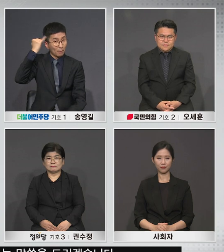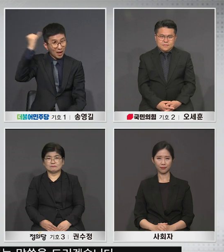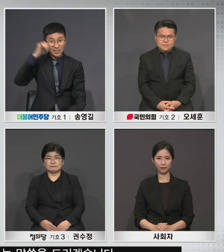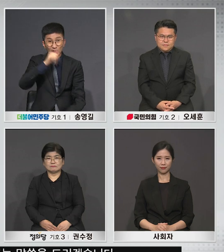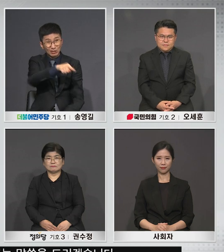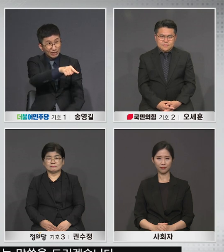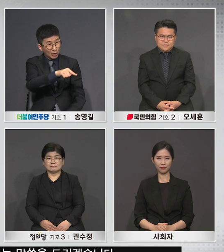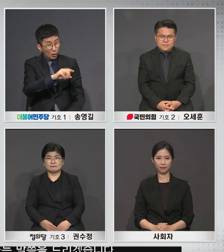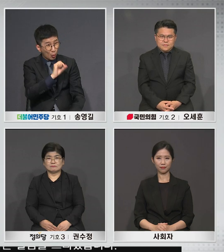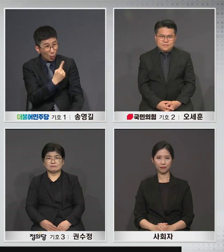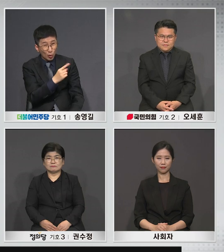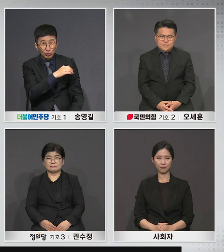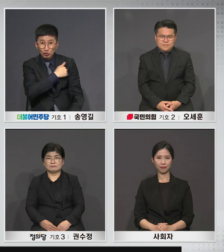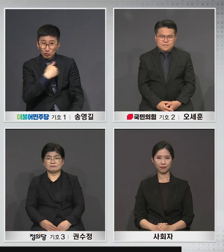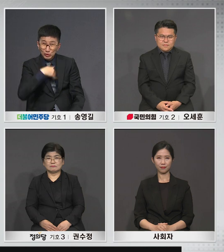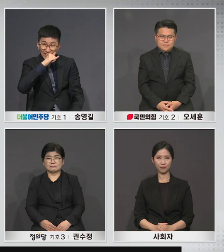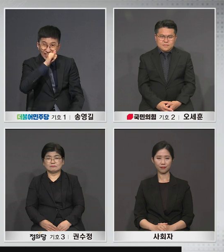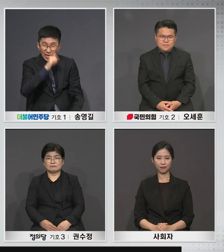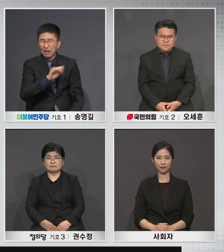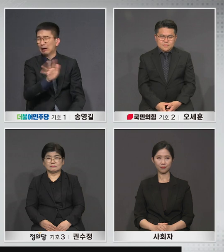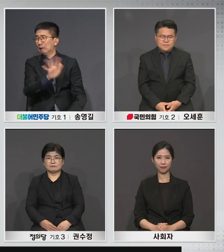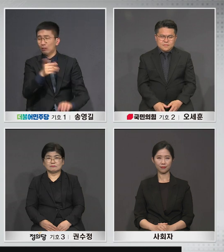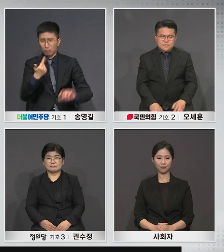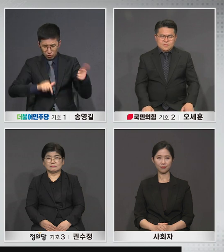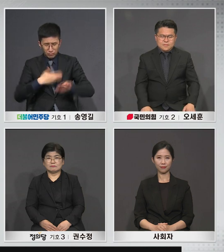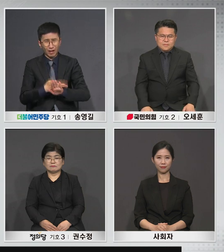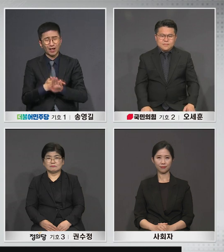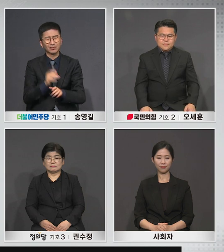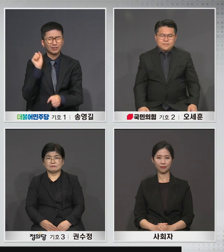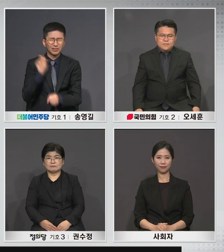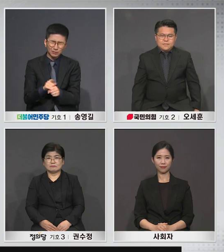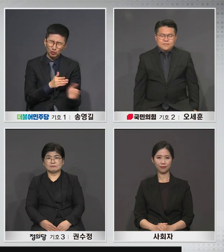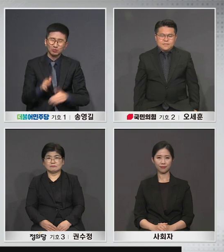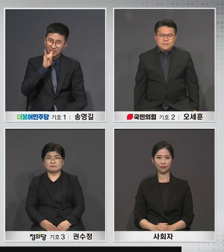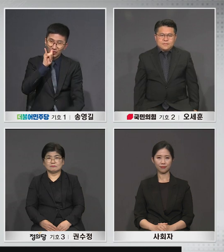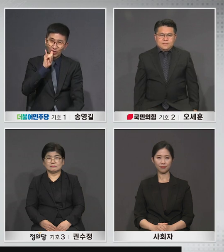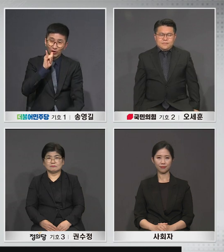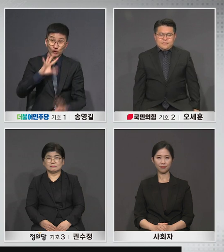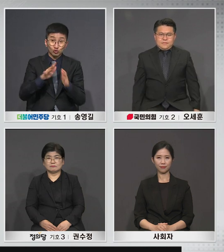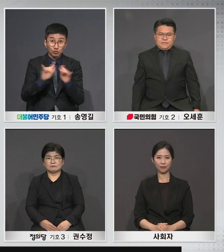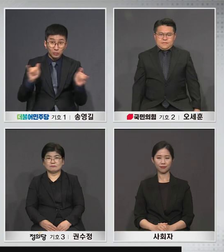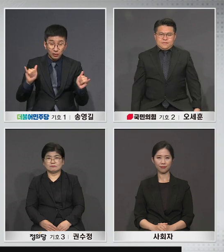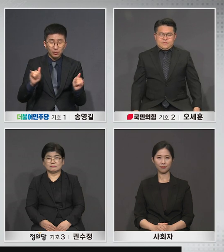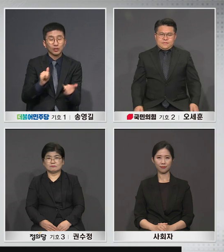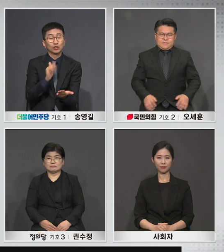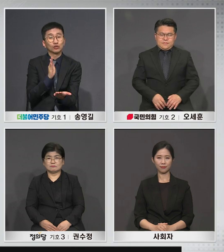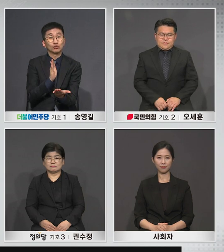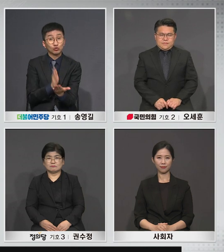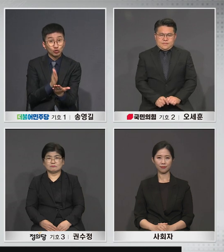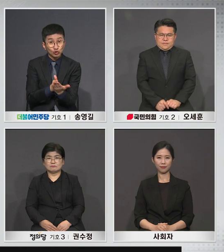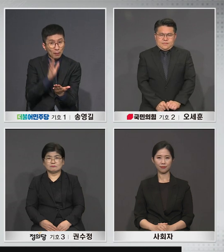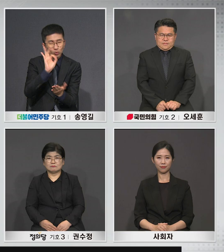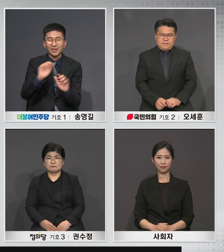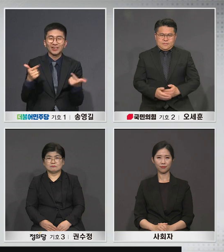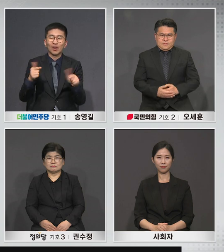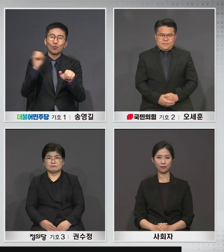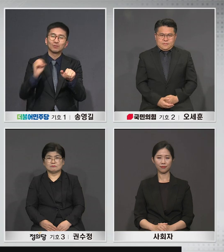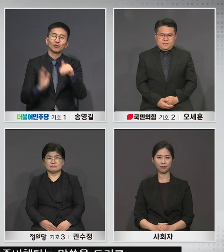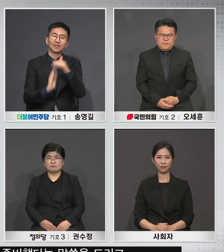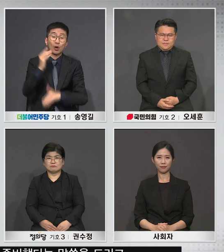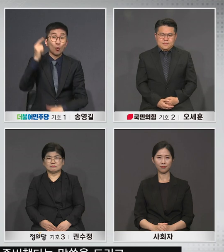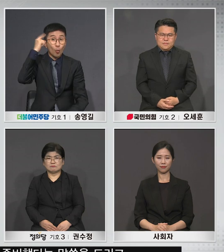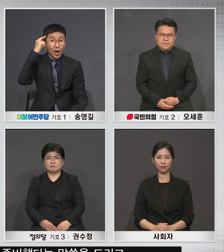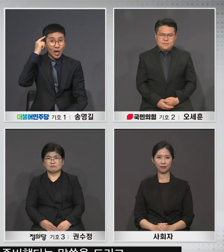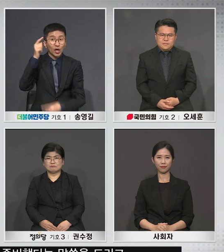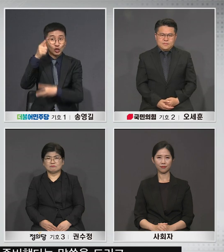재원을 이야기하지만 저는 재원을 준비했다는 말씀을 드리고 국민 50%가 지금 뉴스를 보지 않습니다. 너무 일방적인 윤석열 검찰광호의